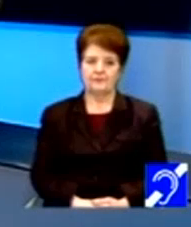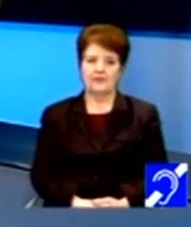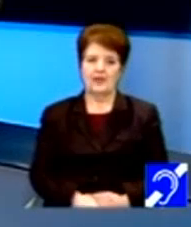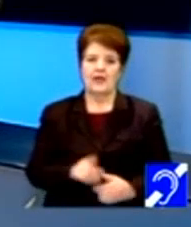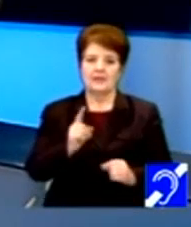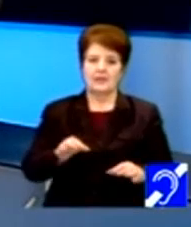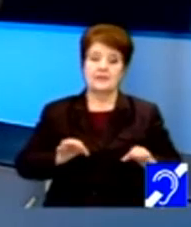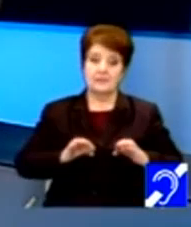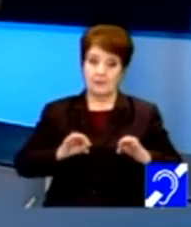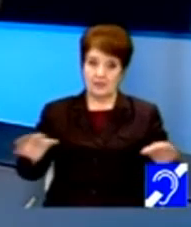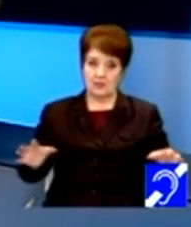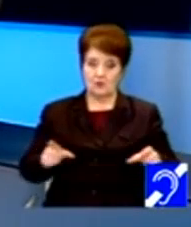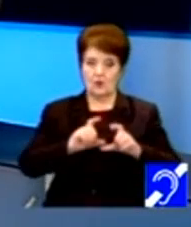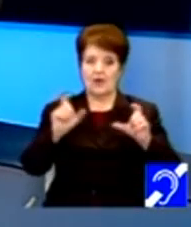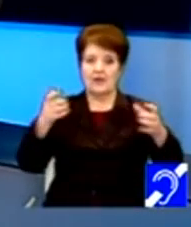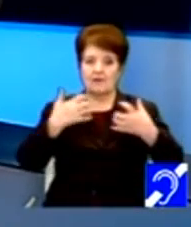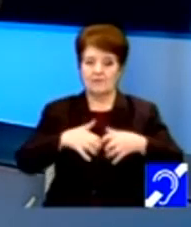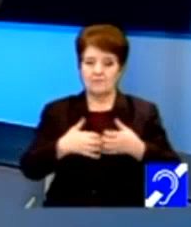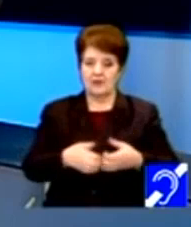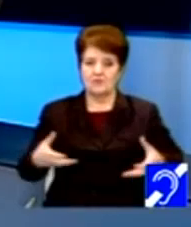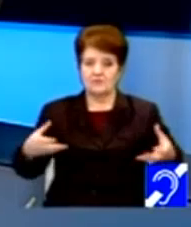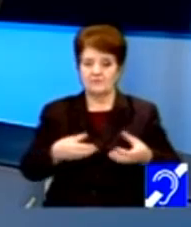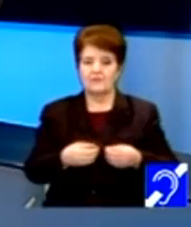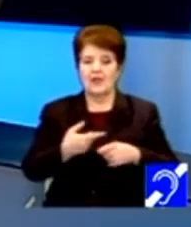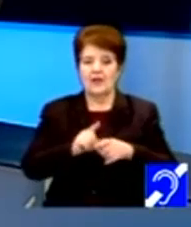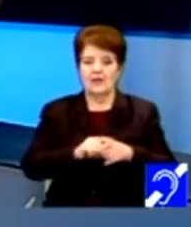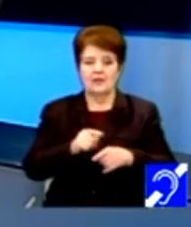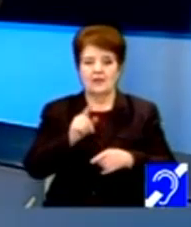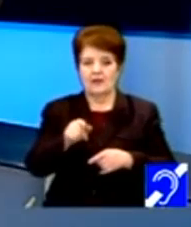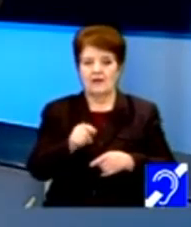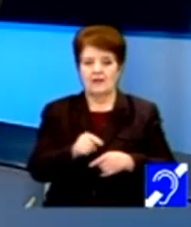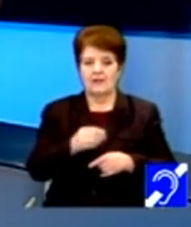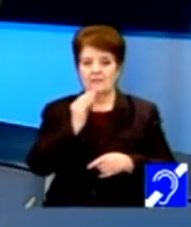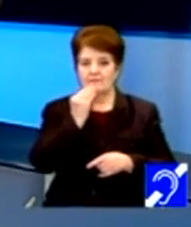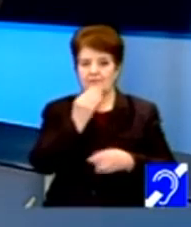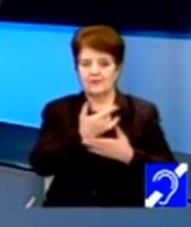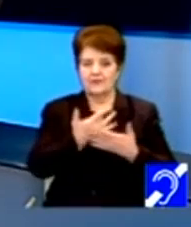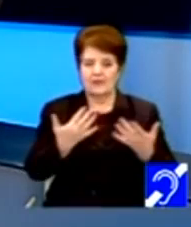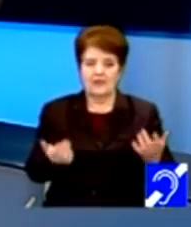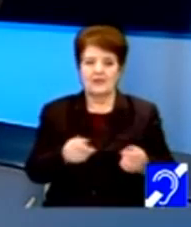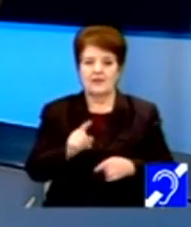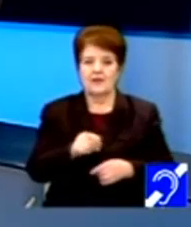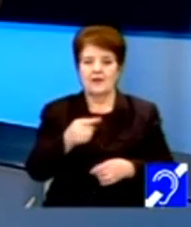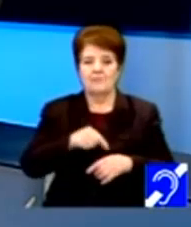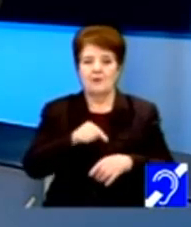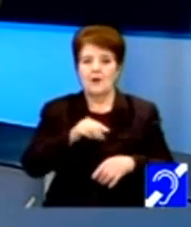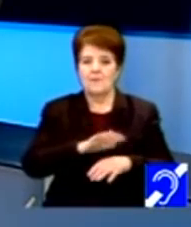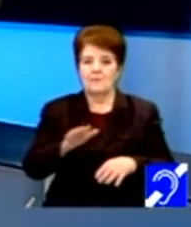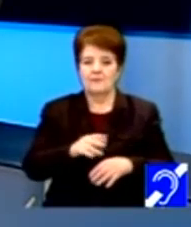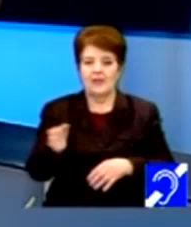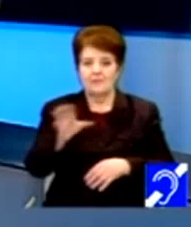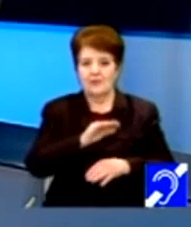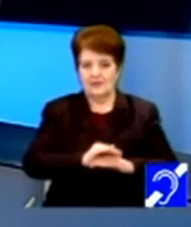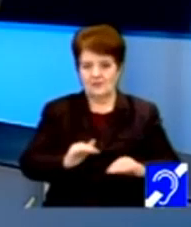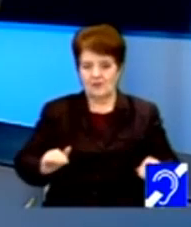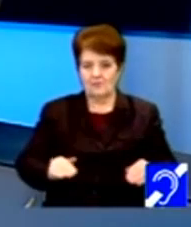De sărbători, în fabricile de ciocolată e mare agitație. Acolo deliciile capătă forme și gust nemaipomeniți prin cântarea celor mici, dar și a